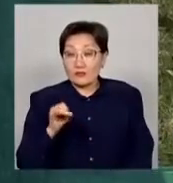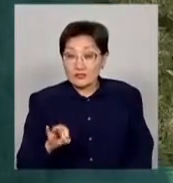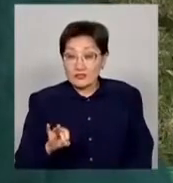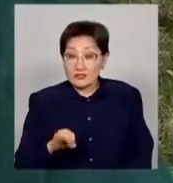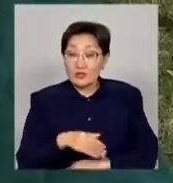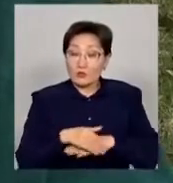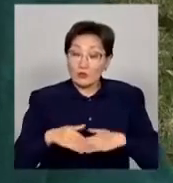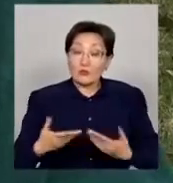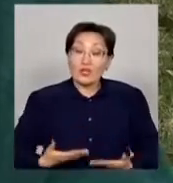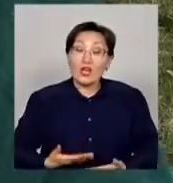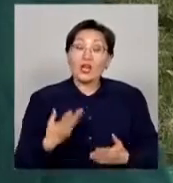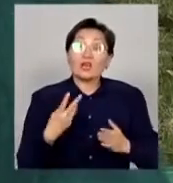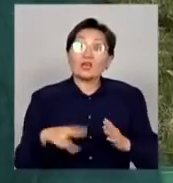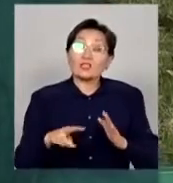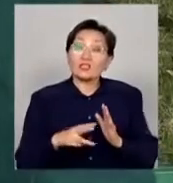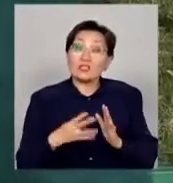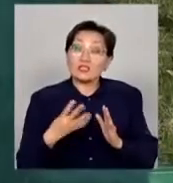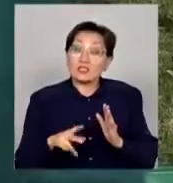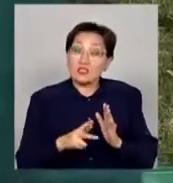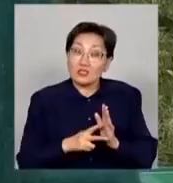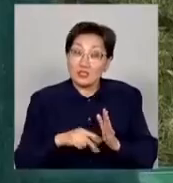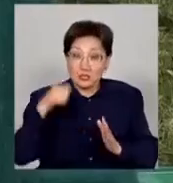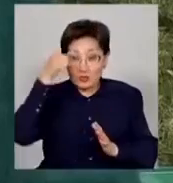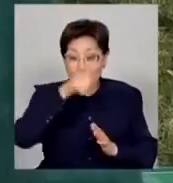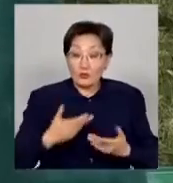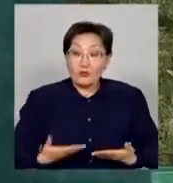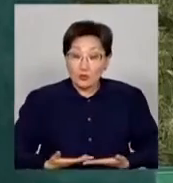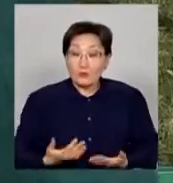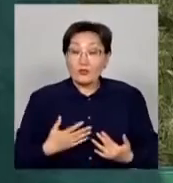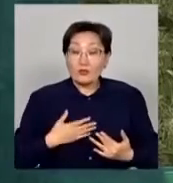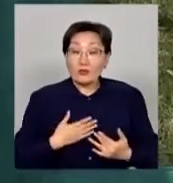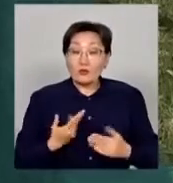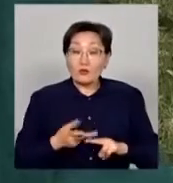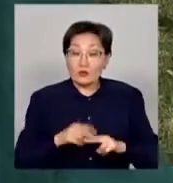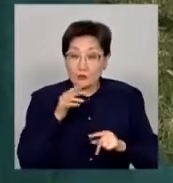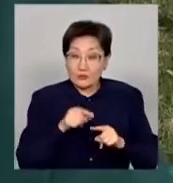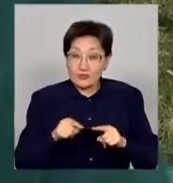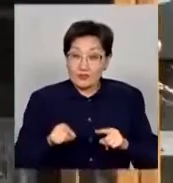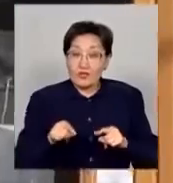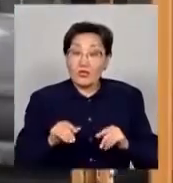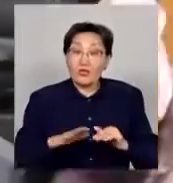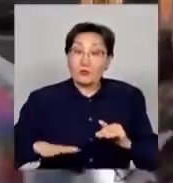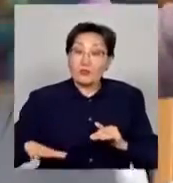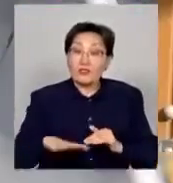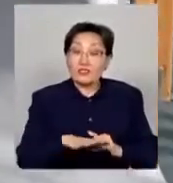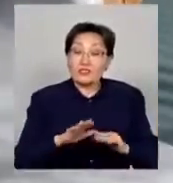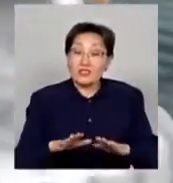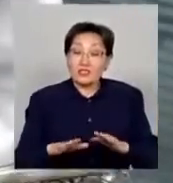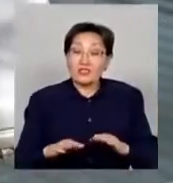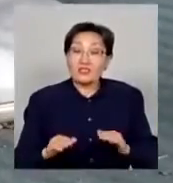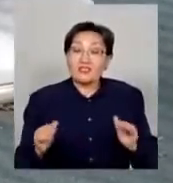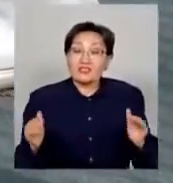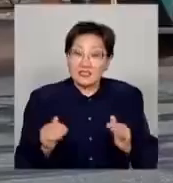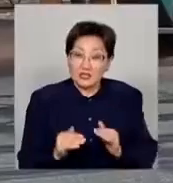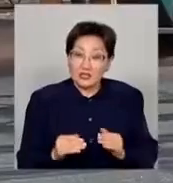тұрғанымызға 48 жыл болды. 48 жыл арасында біздің ауламызда тек қана кішкентай ғана детский